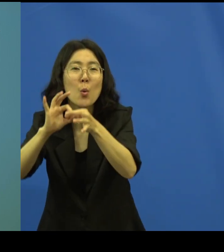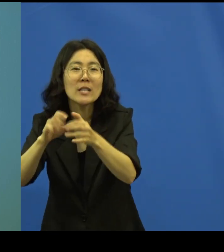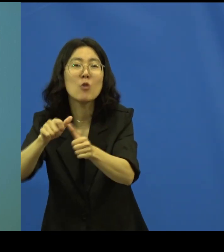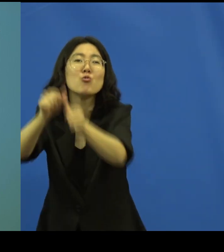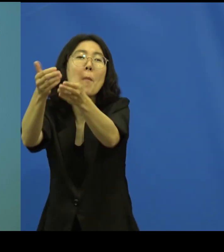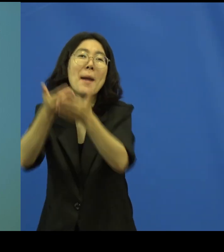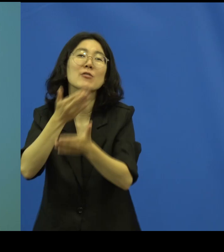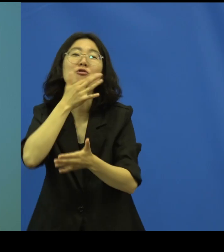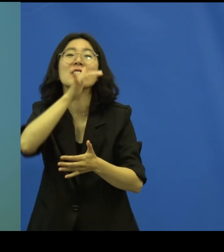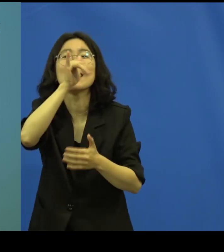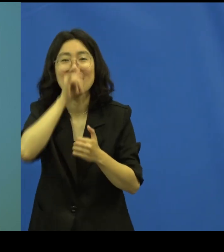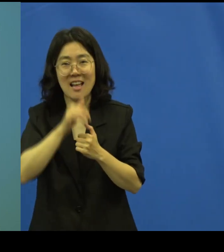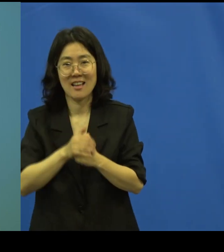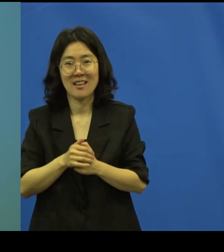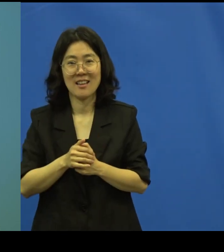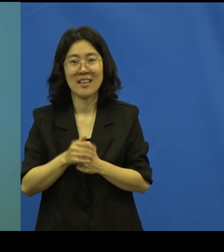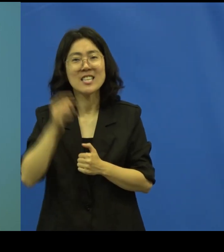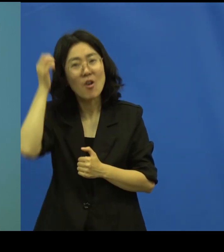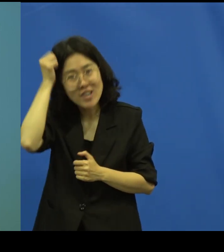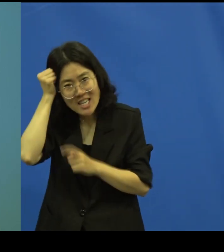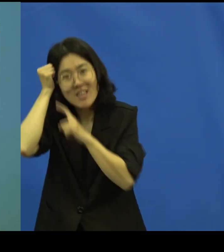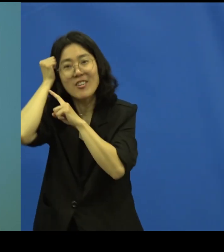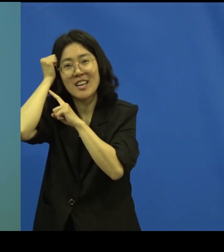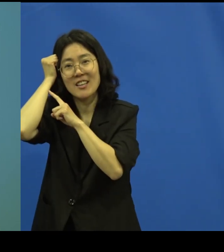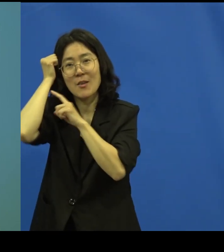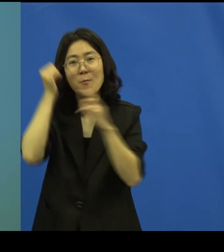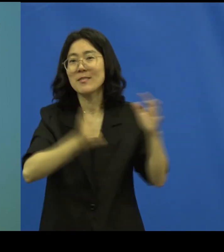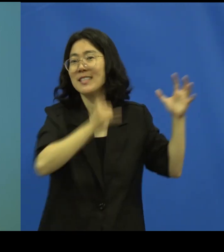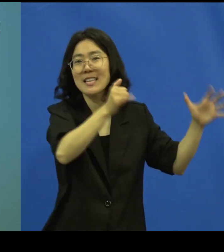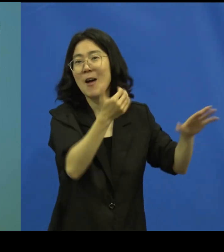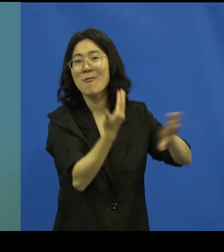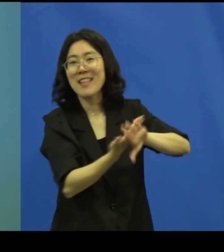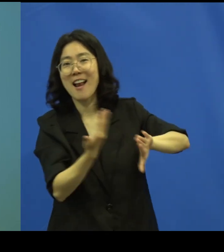세상적인 매력적인 게 하나도 보이지 않아요.